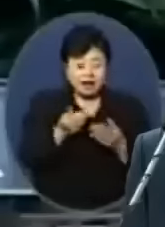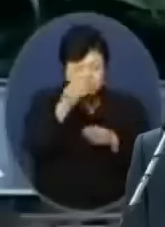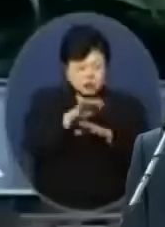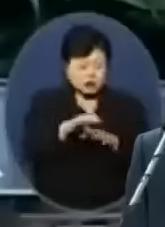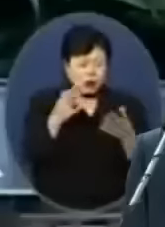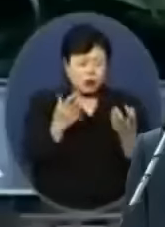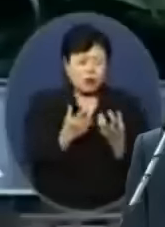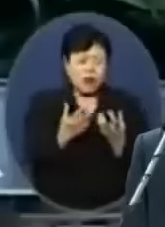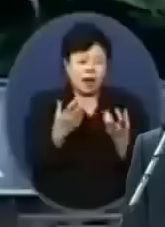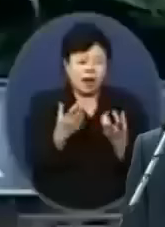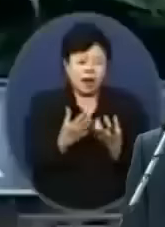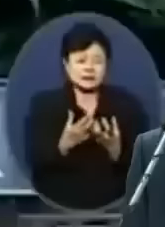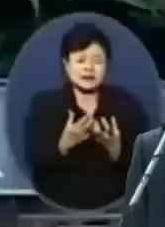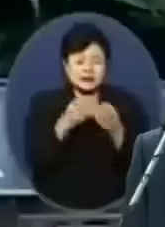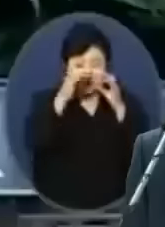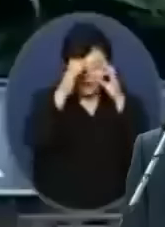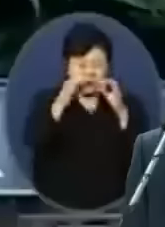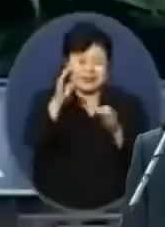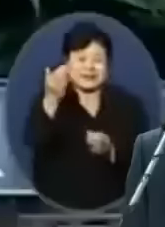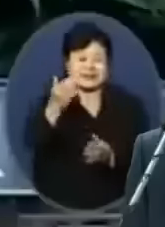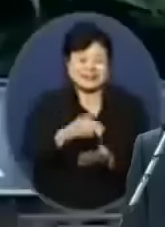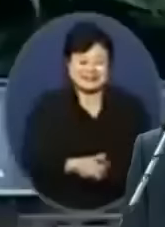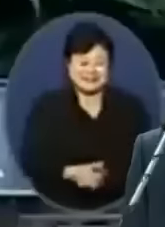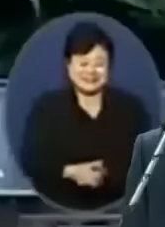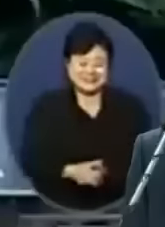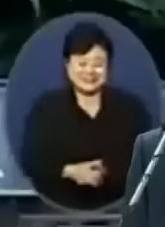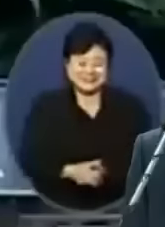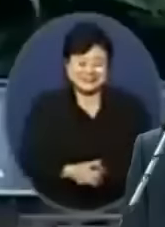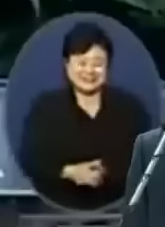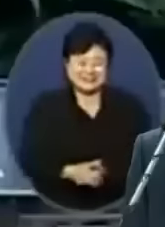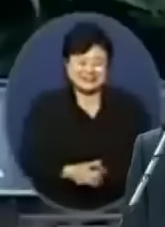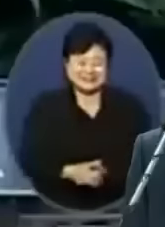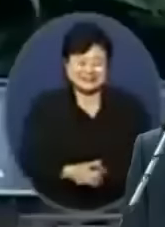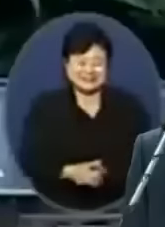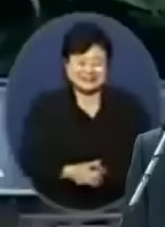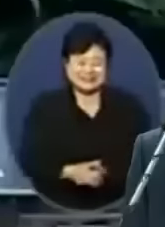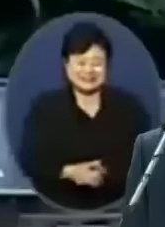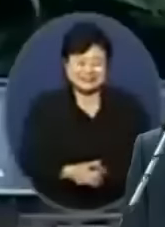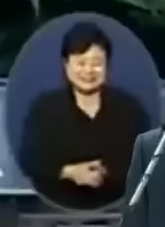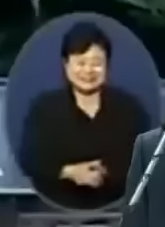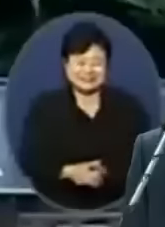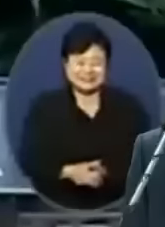성도들로 가득해지는 것입니다. 그러면 제가